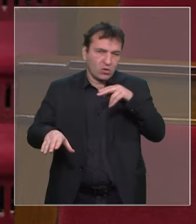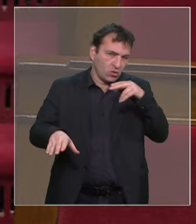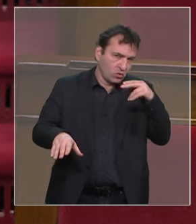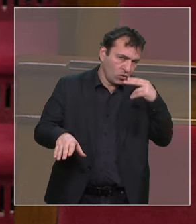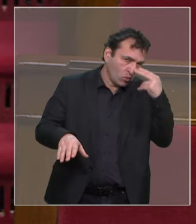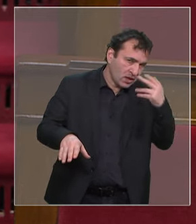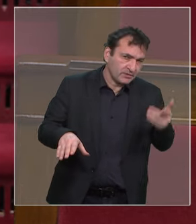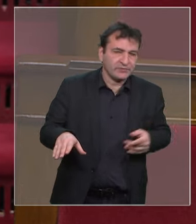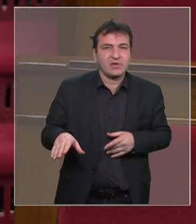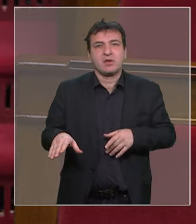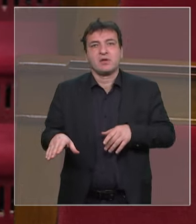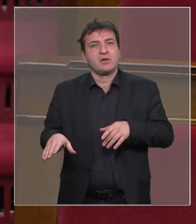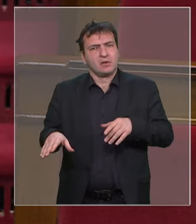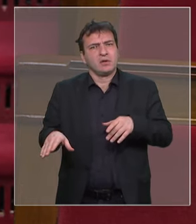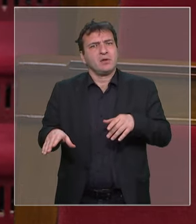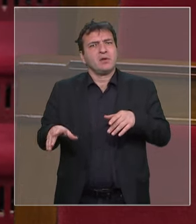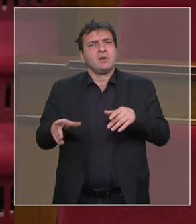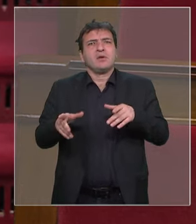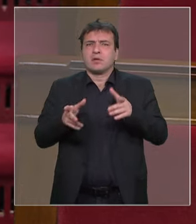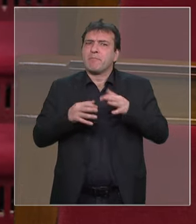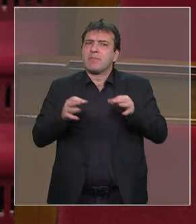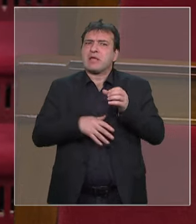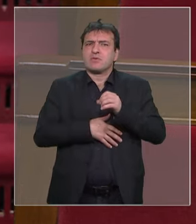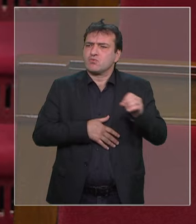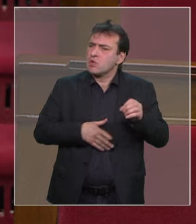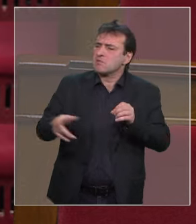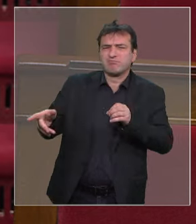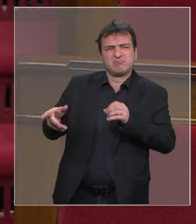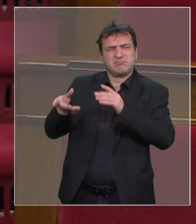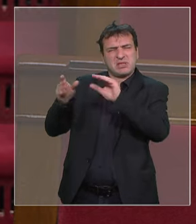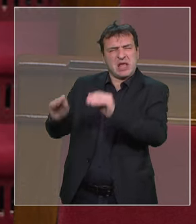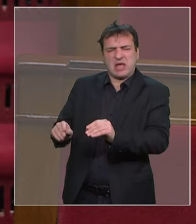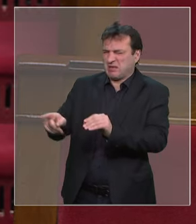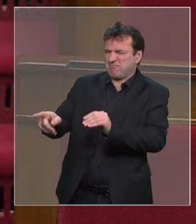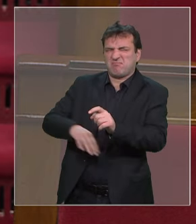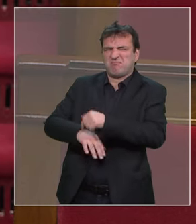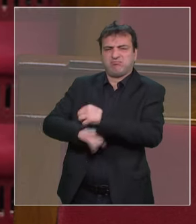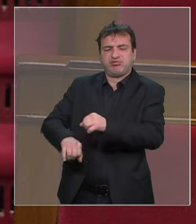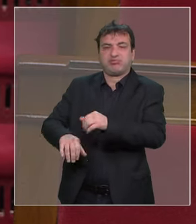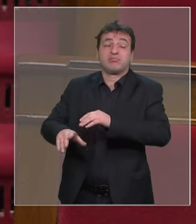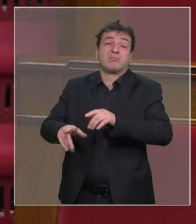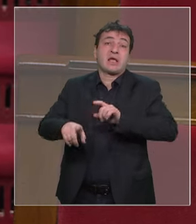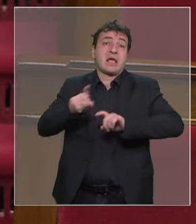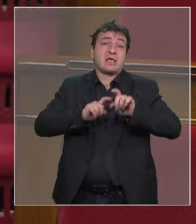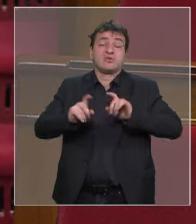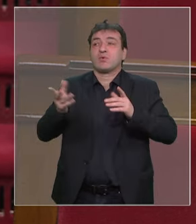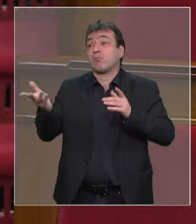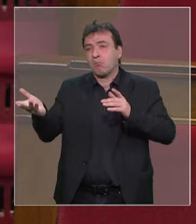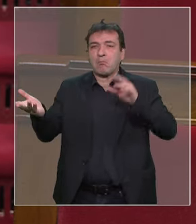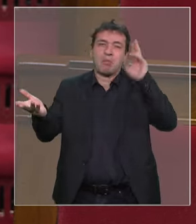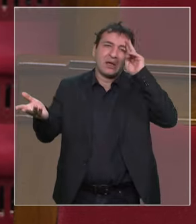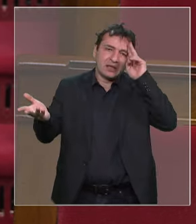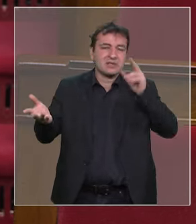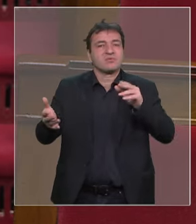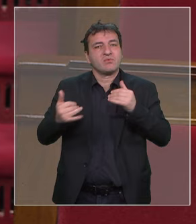aimait décrire comme terroriste et qui a finalement vu l'histoire lui donner raison jusqu'à devenir prix Nobel de la paix en